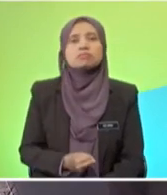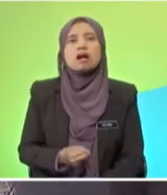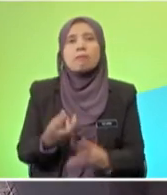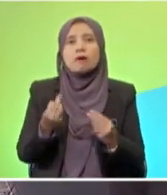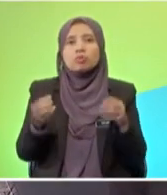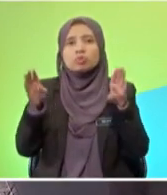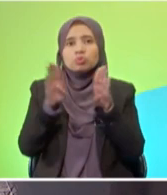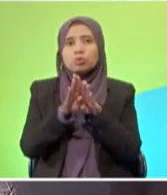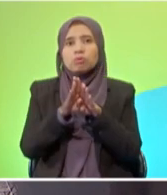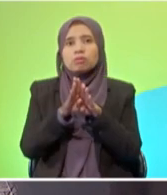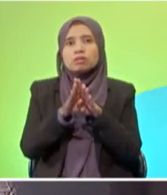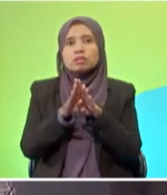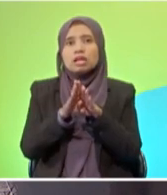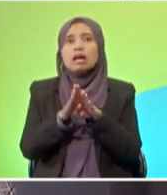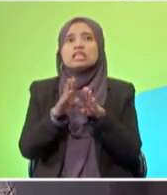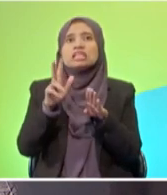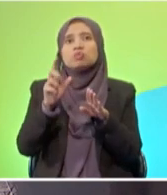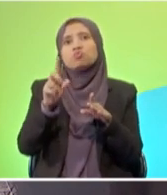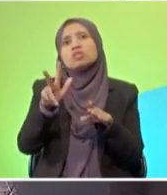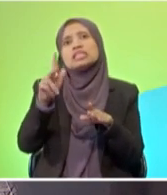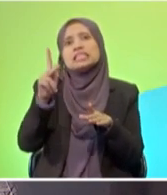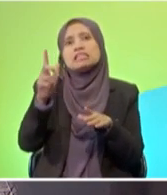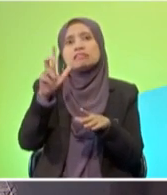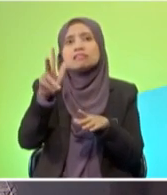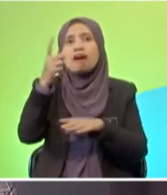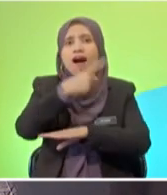tinggal dua tiga hari balik kampung bila